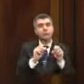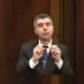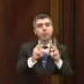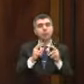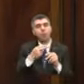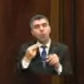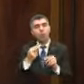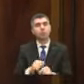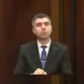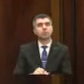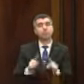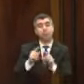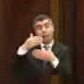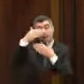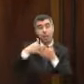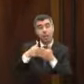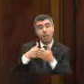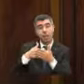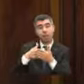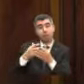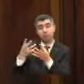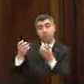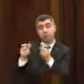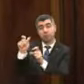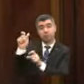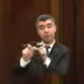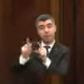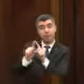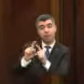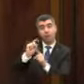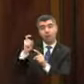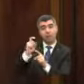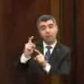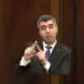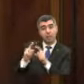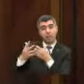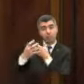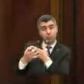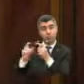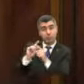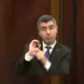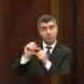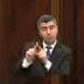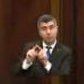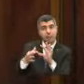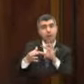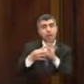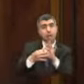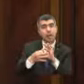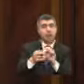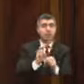لأنه المغاربة جزء كبير منهم مداخلهم كيستعنوا بالمديونية من القطاع البنكي باش